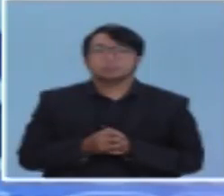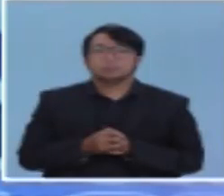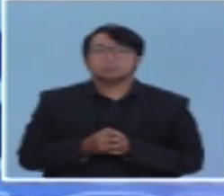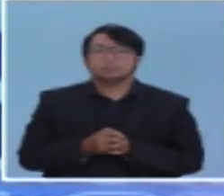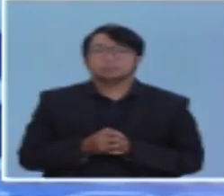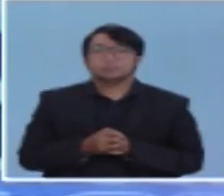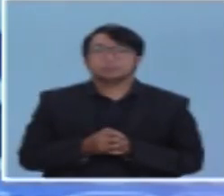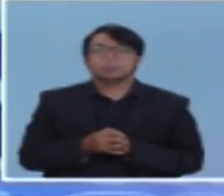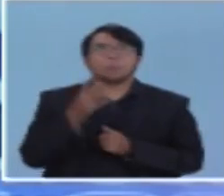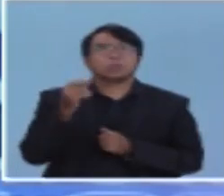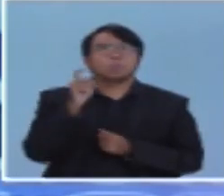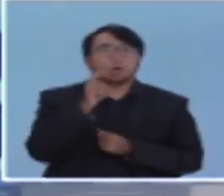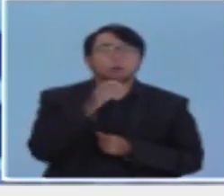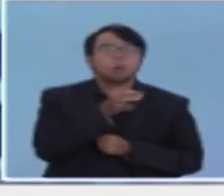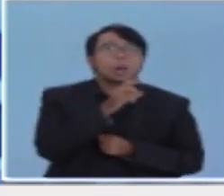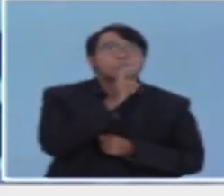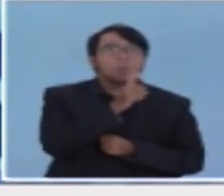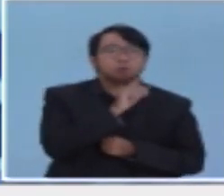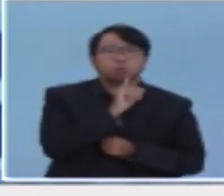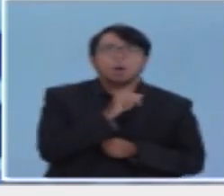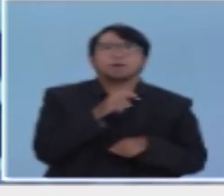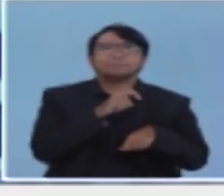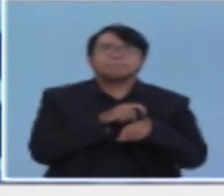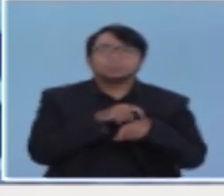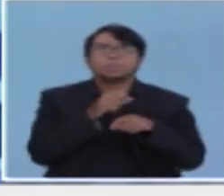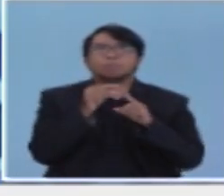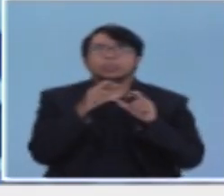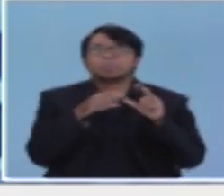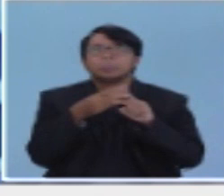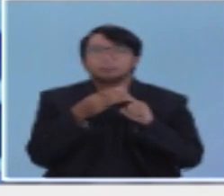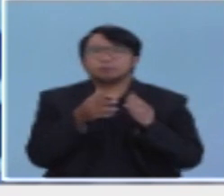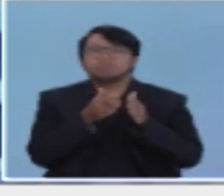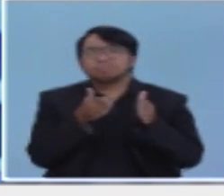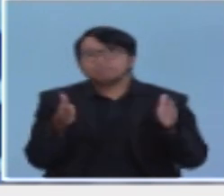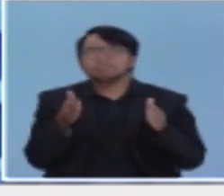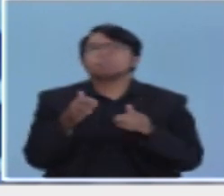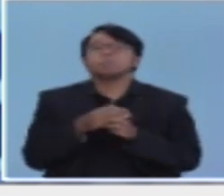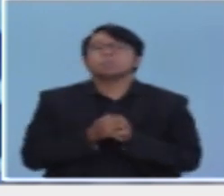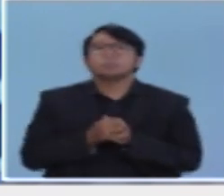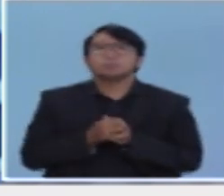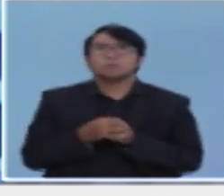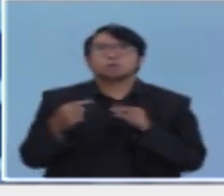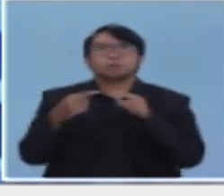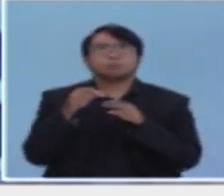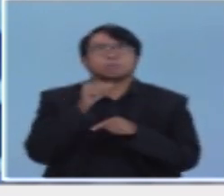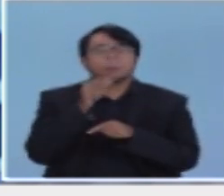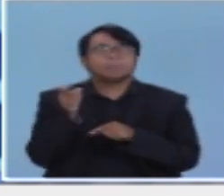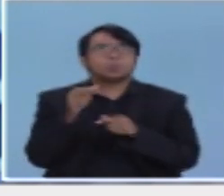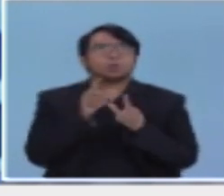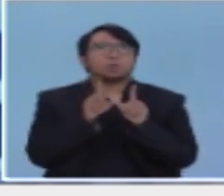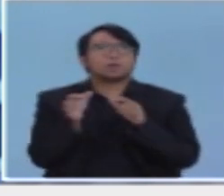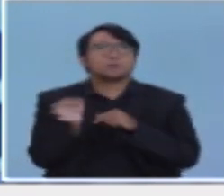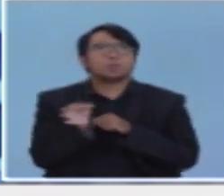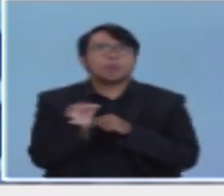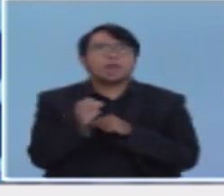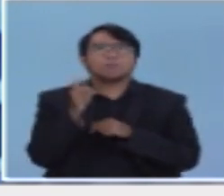Ya, selain Kabupaten Bogor, Kota Bogor juga memperpanjang penerapan PSBB. Dan kita sudah terhubung dengan Wali Kota Bogor, Bima